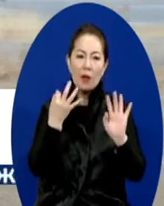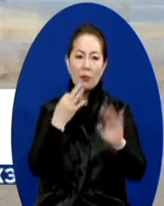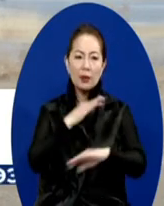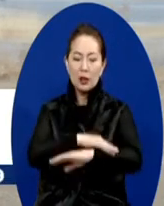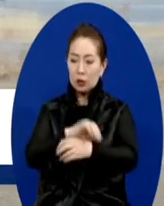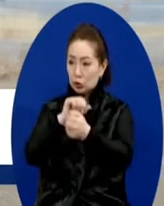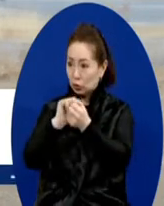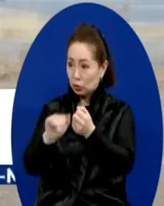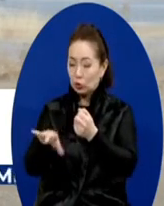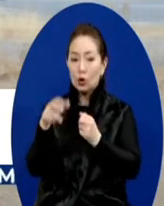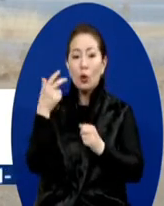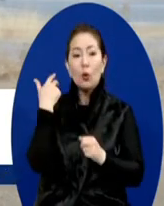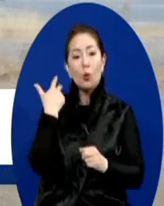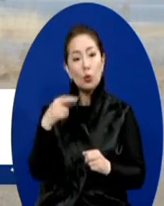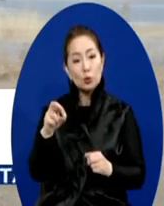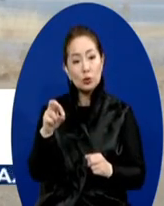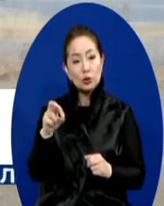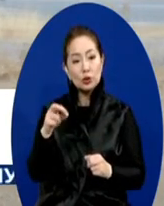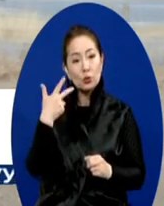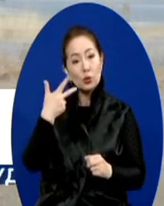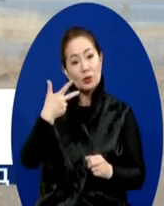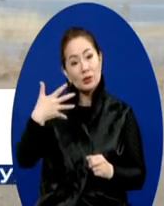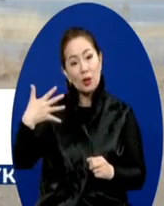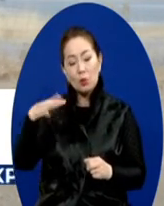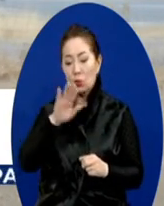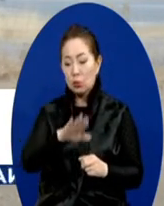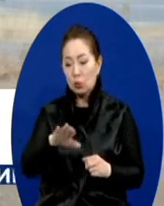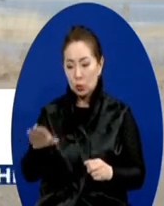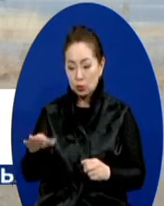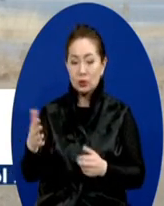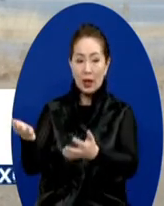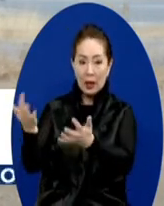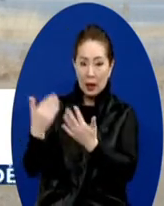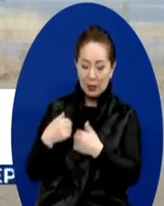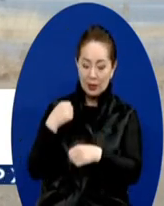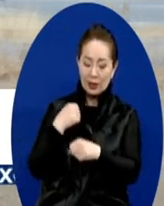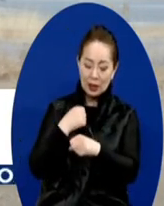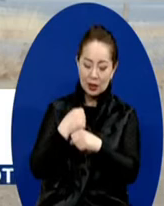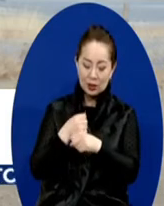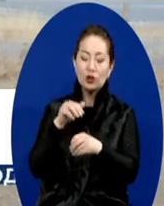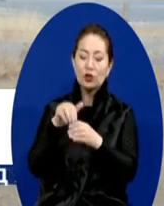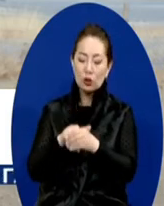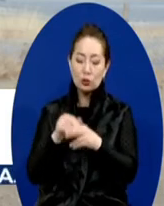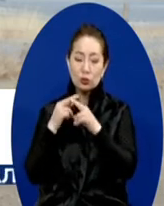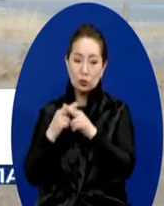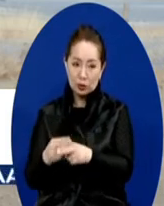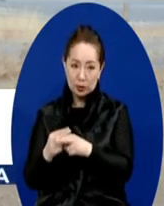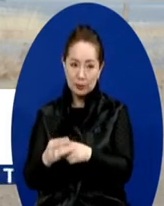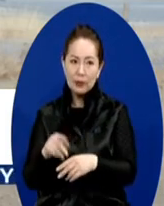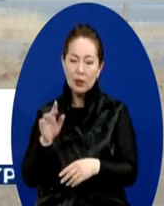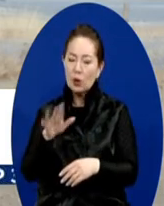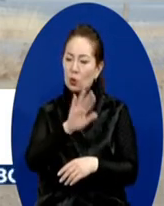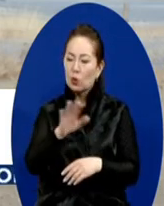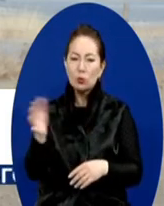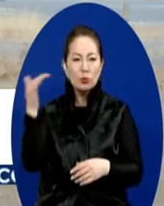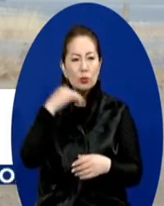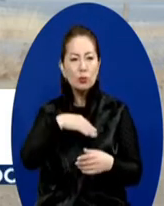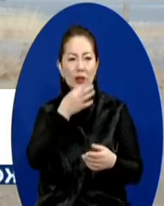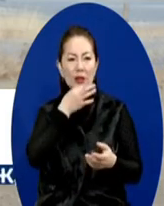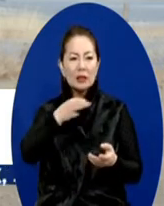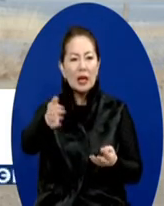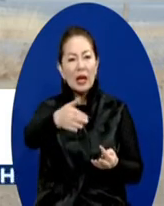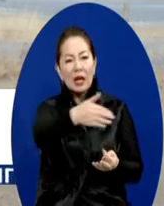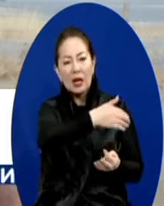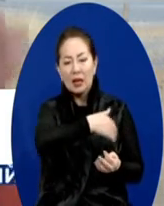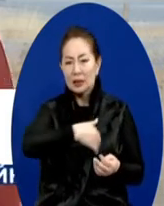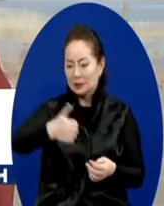ангийг төгссөн 30 хүүхдийг авчирч ажилласан. За тэр хүүхдүүд нь бүгд их ёстой